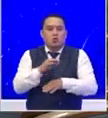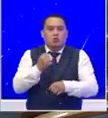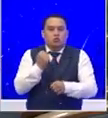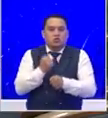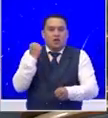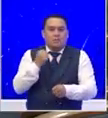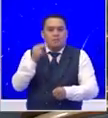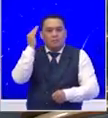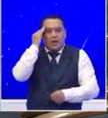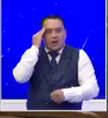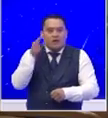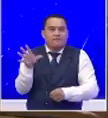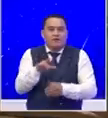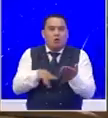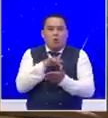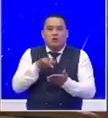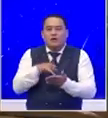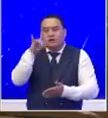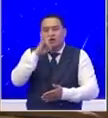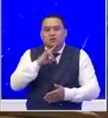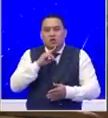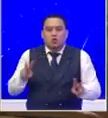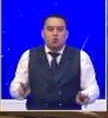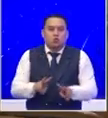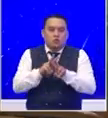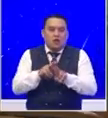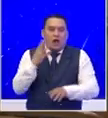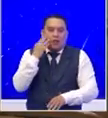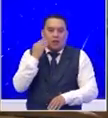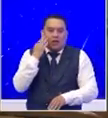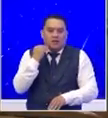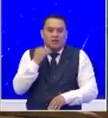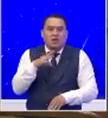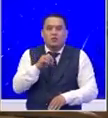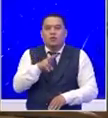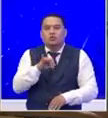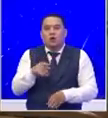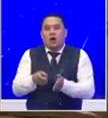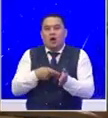ужесточить карантинные меры в ряде городов Казахстана. В их числе Нур-Султан, Алматы,